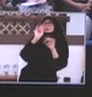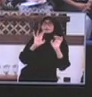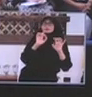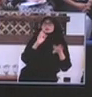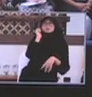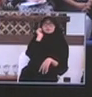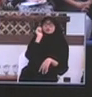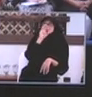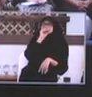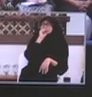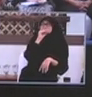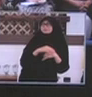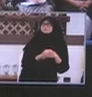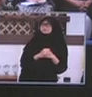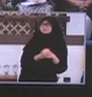Waalaikumsalam.